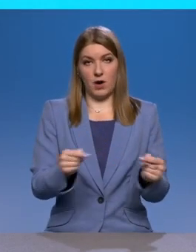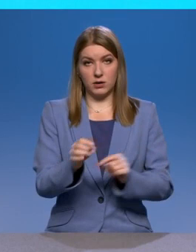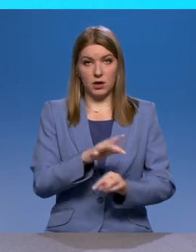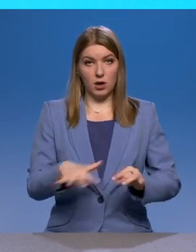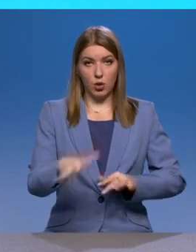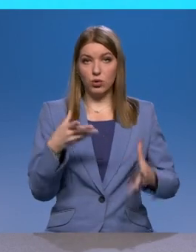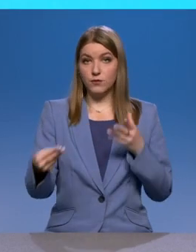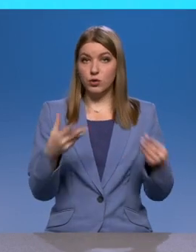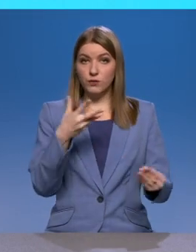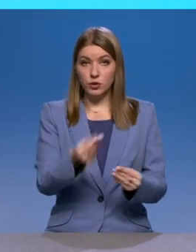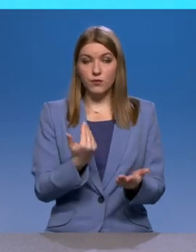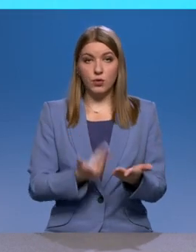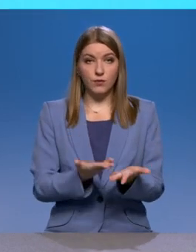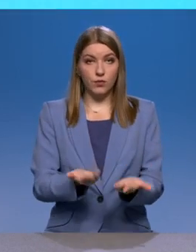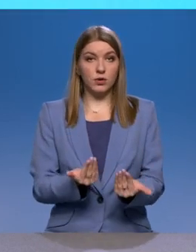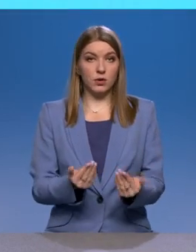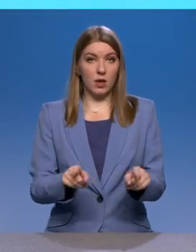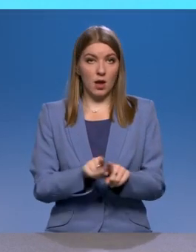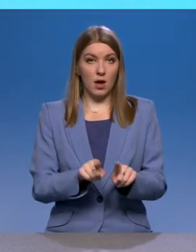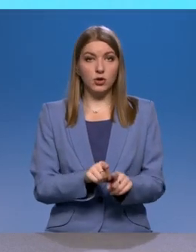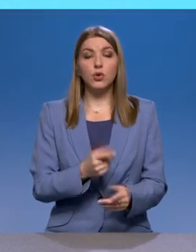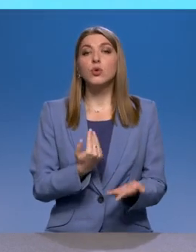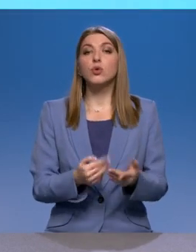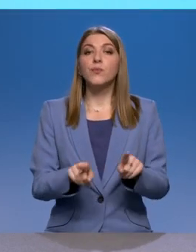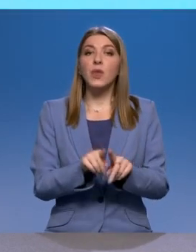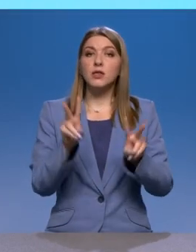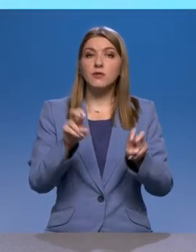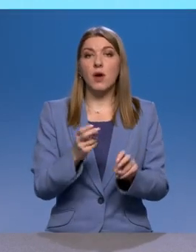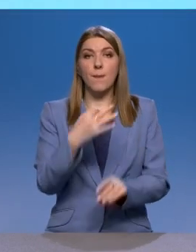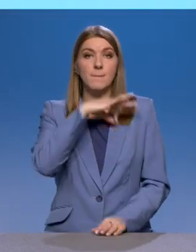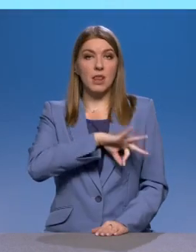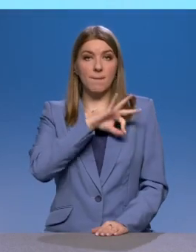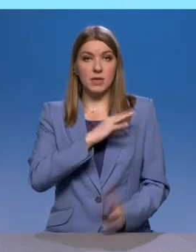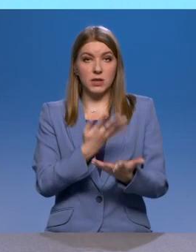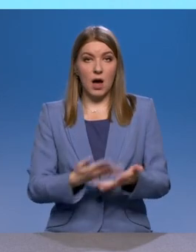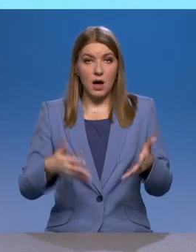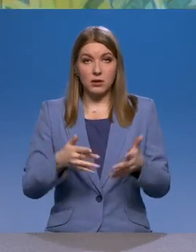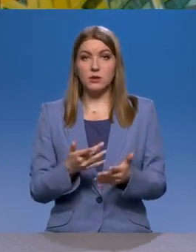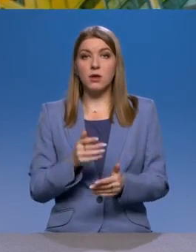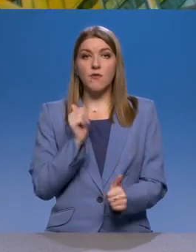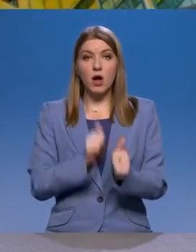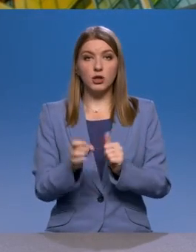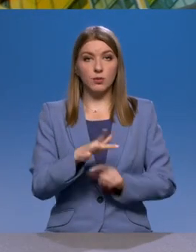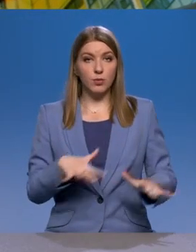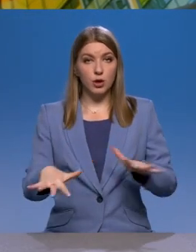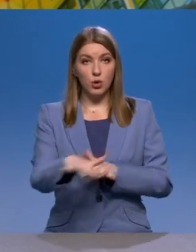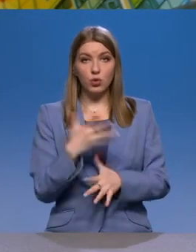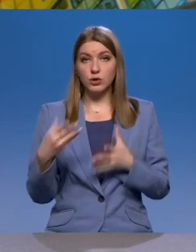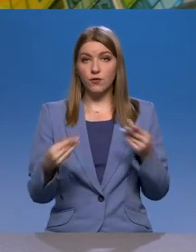Вот здесь как бы тоже навести порядок. Ну, там исходит из потребительской так называемой корзины, да? Она для каждого региона своя, да? У нас, например,